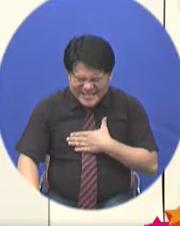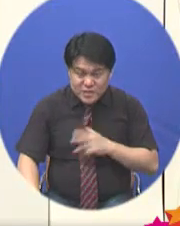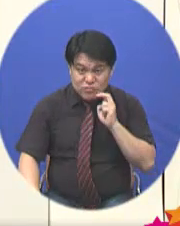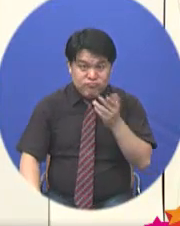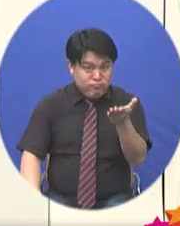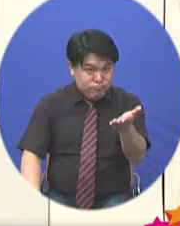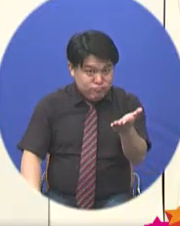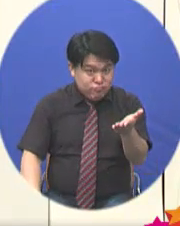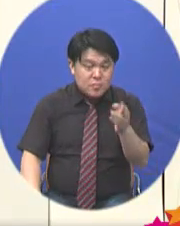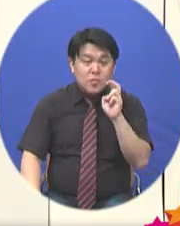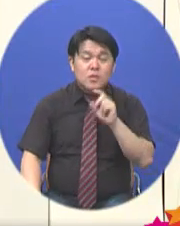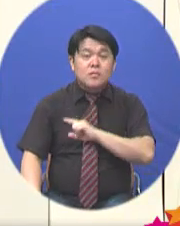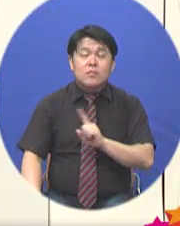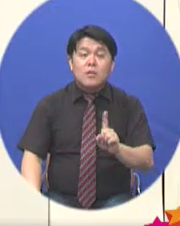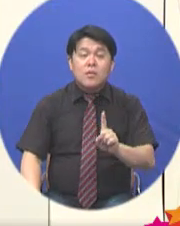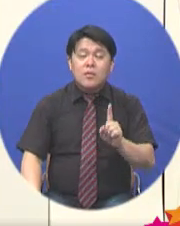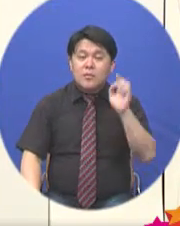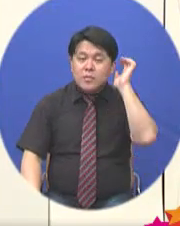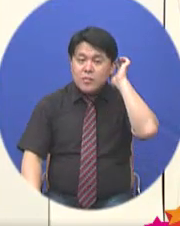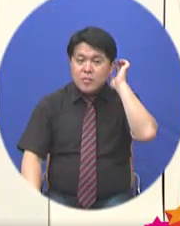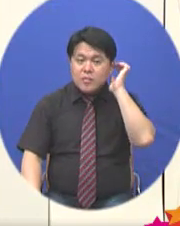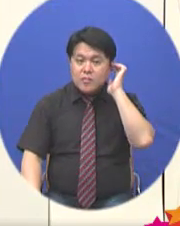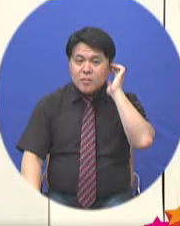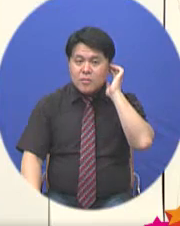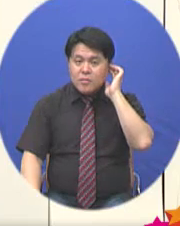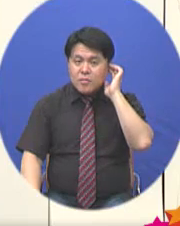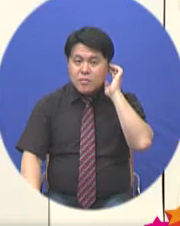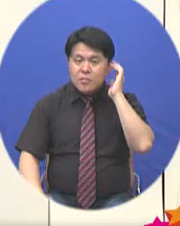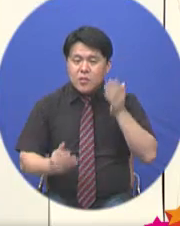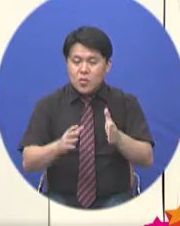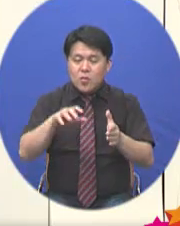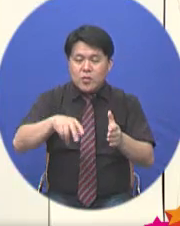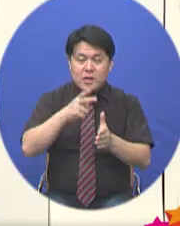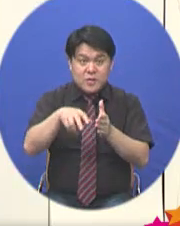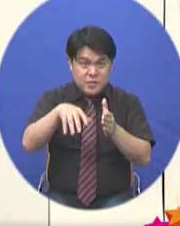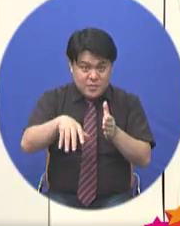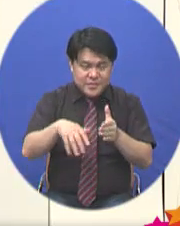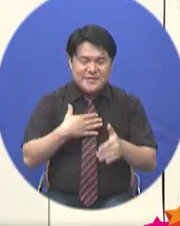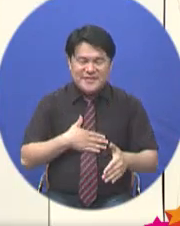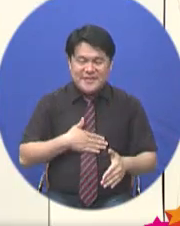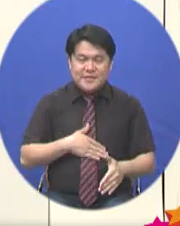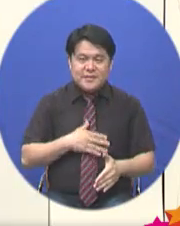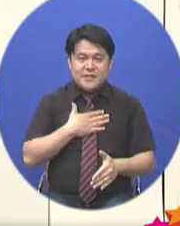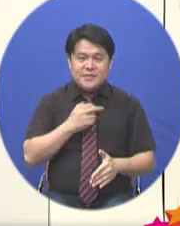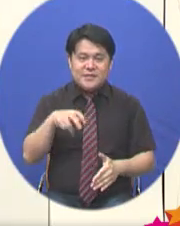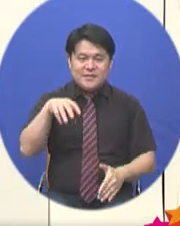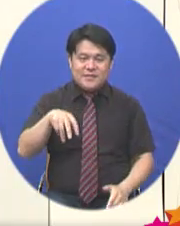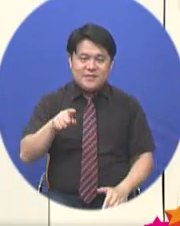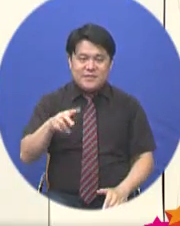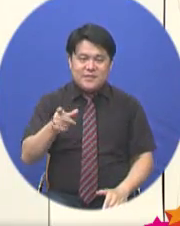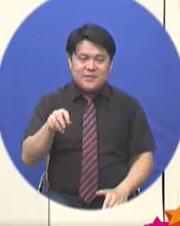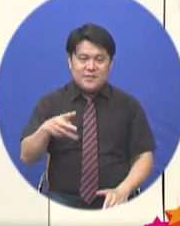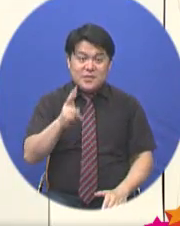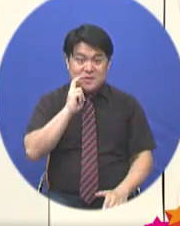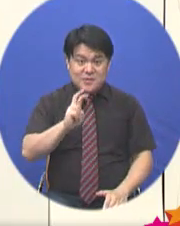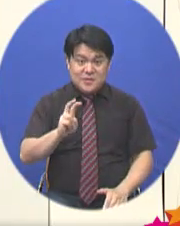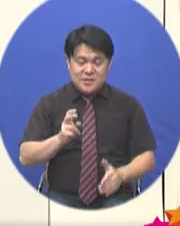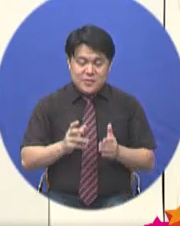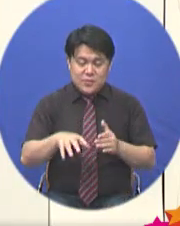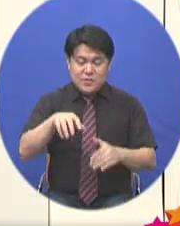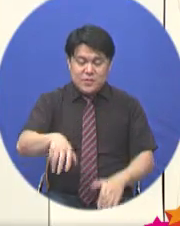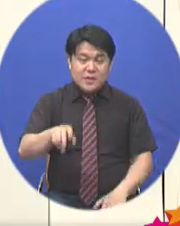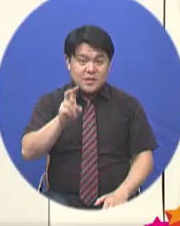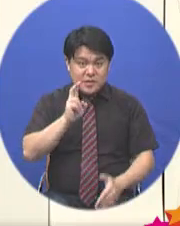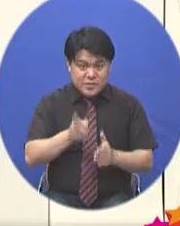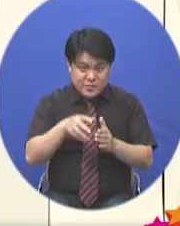음악 드리겠습니다. 뭐 부르신다는 거지, 아까? 뭐, 고향역. 고향역. 네, 네. 안산에서 서동철님이 부릅니다.